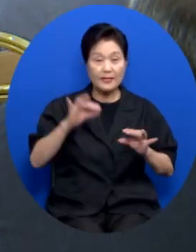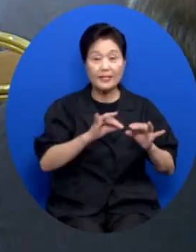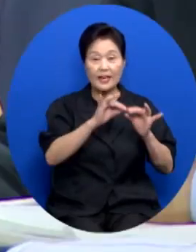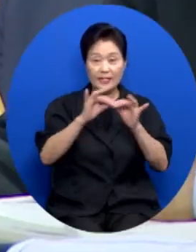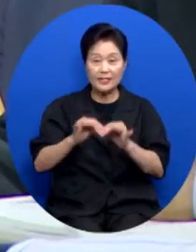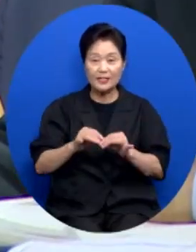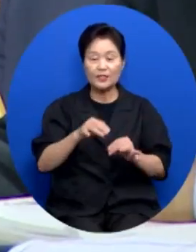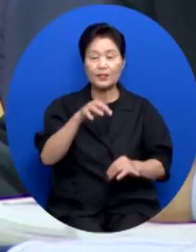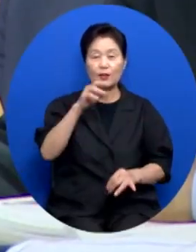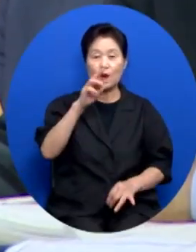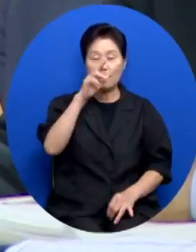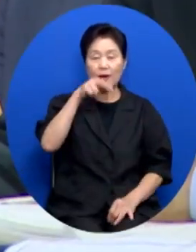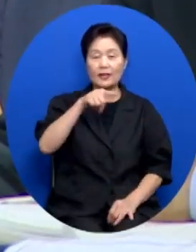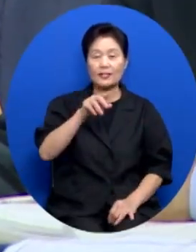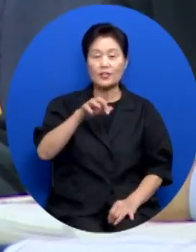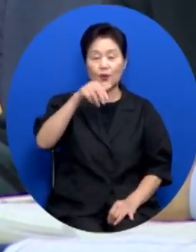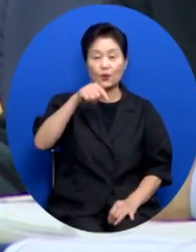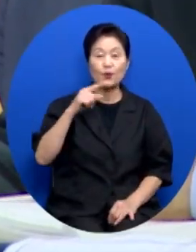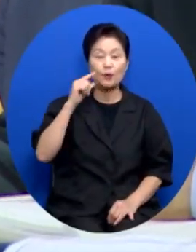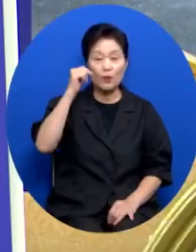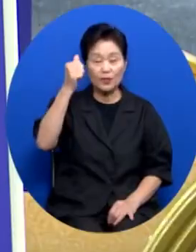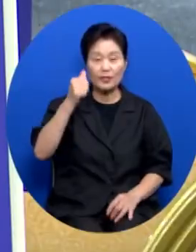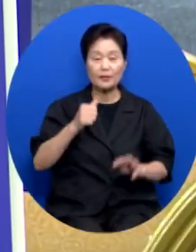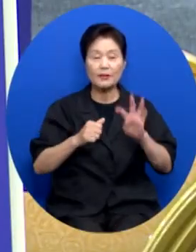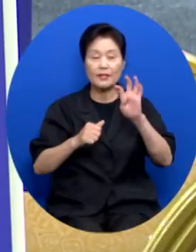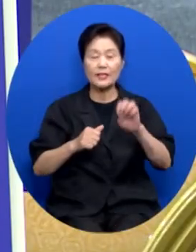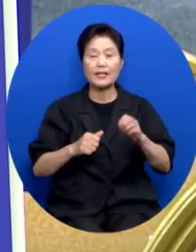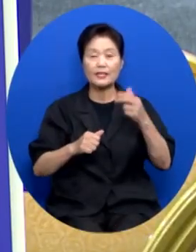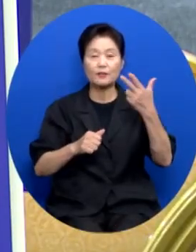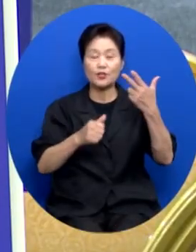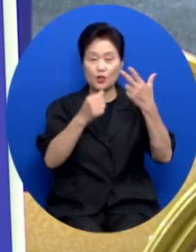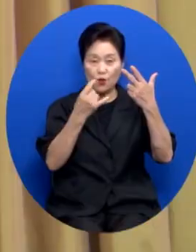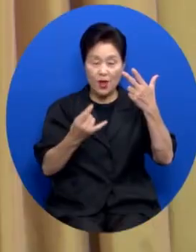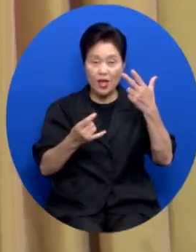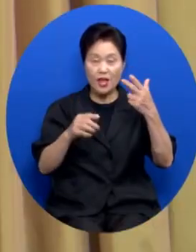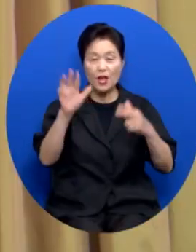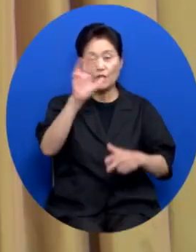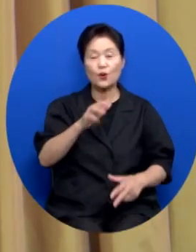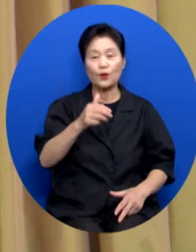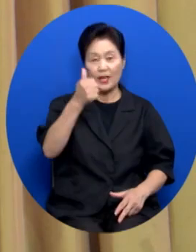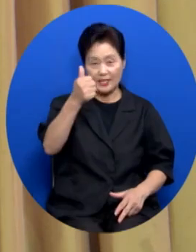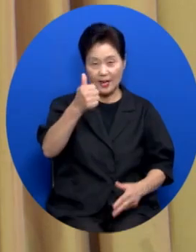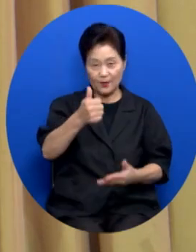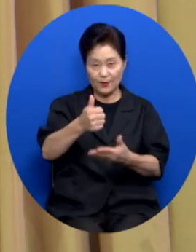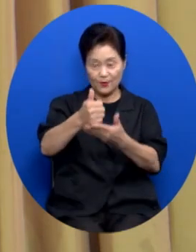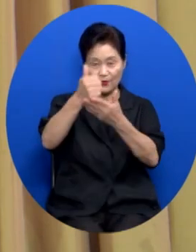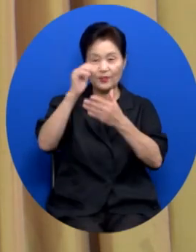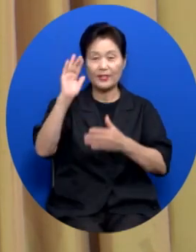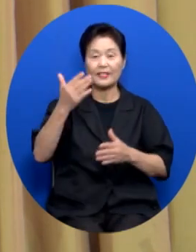목사가 예장 백석 대신 47회기 총회장으로 추대됐습니다. 동성애 문제,